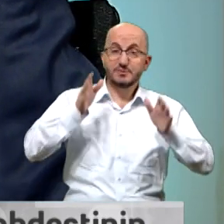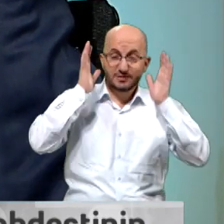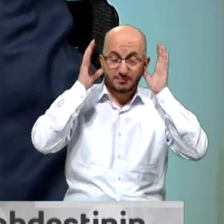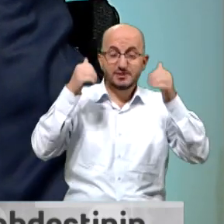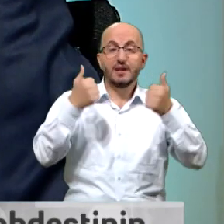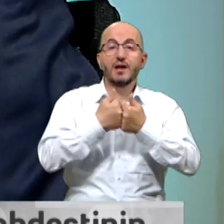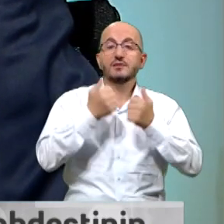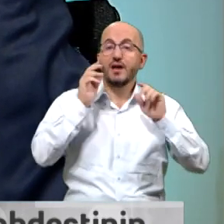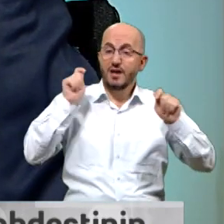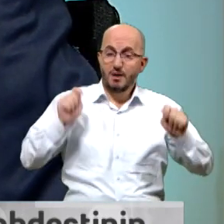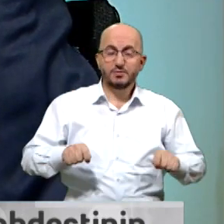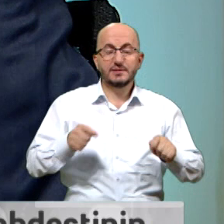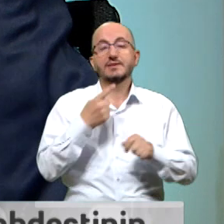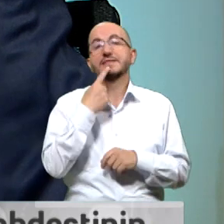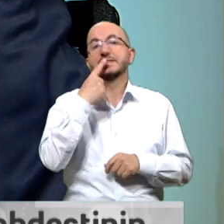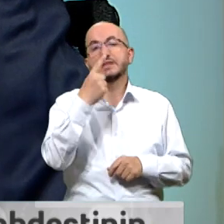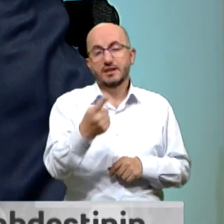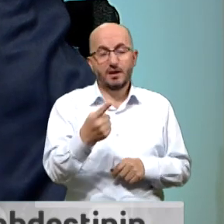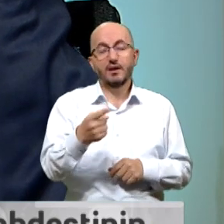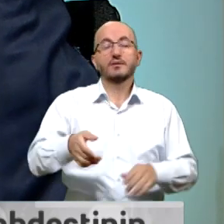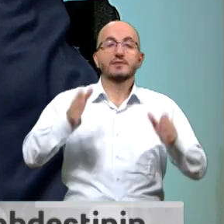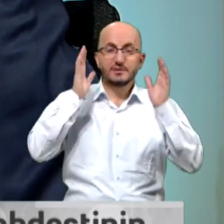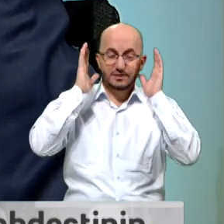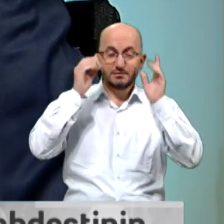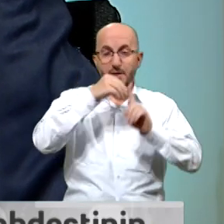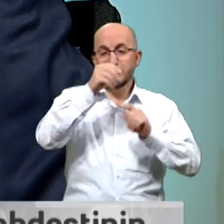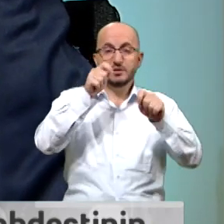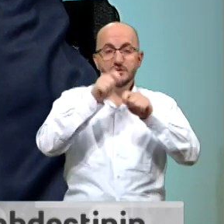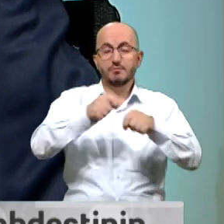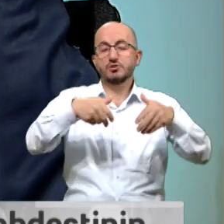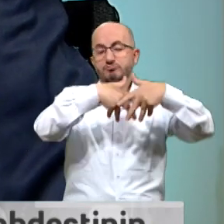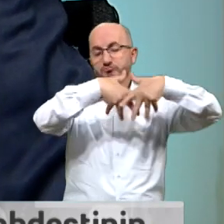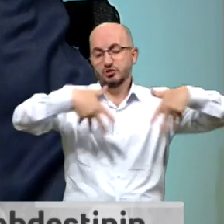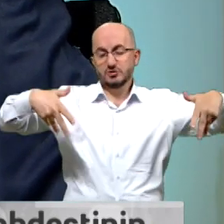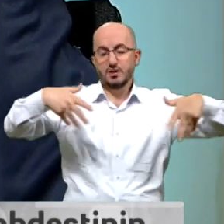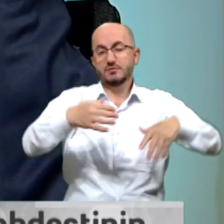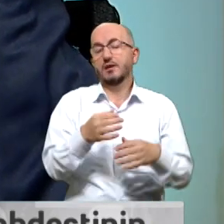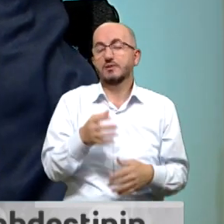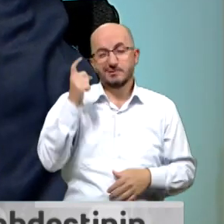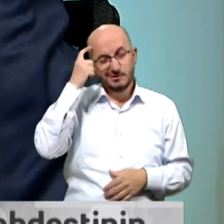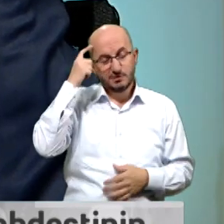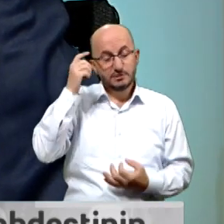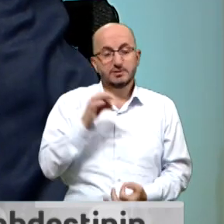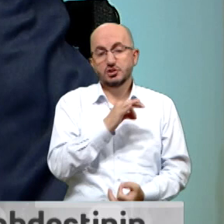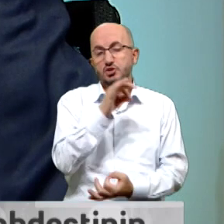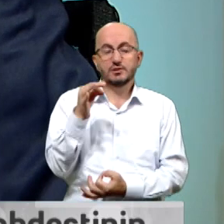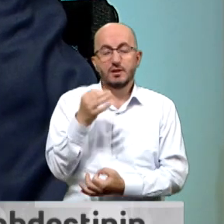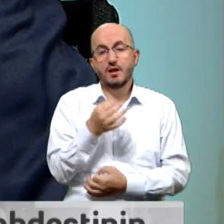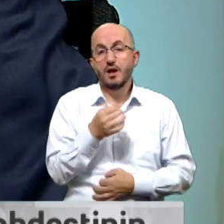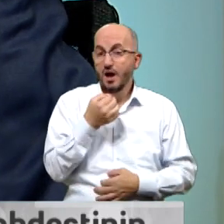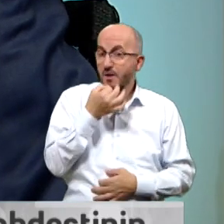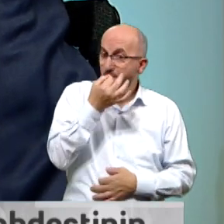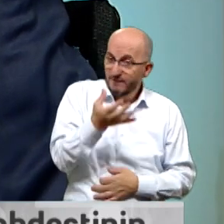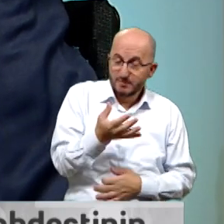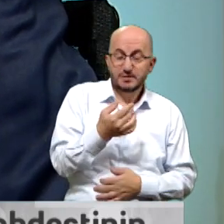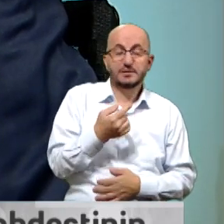kaza edin diye namaz kıldırdığı kişilerden ulaşabildiği, tanıdığı kişilere ulaşmasını